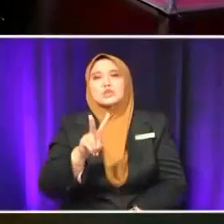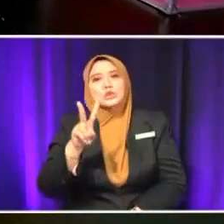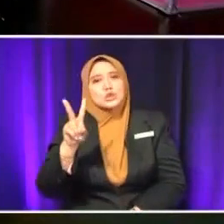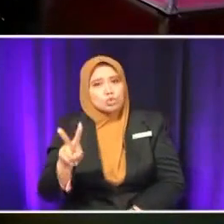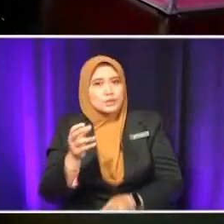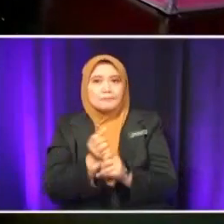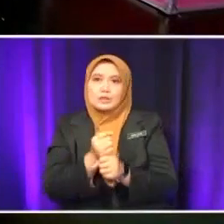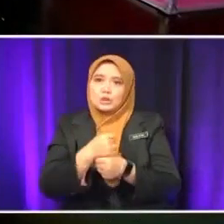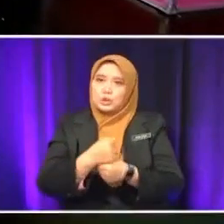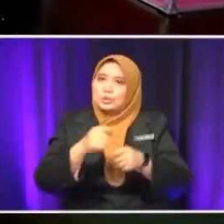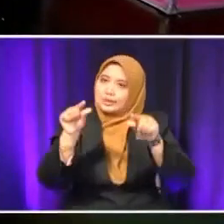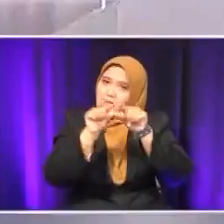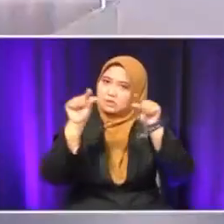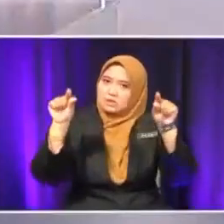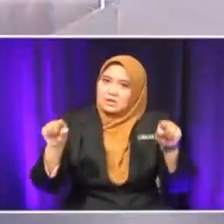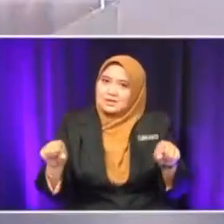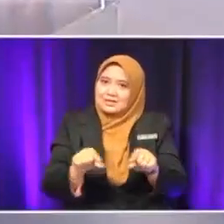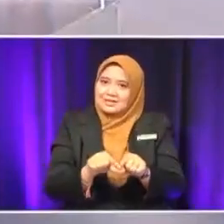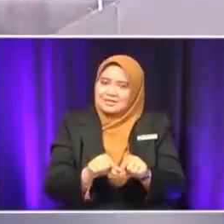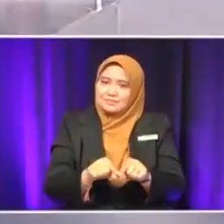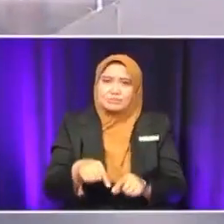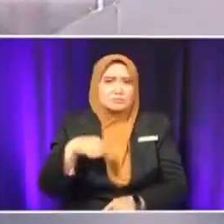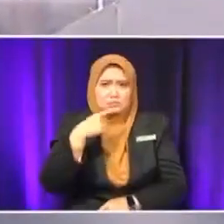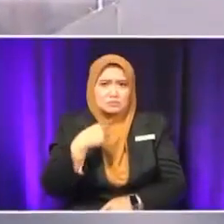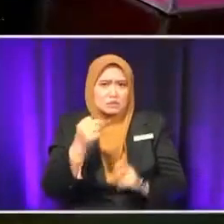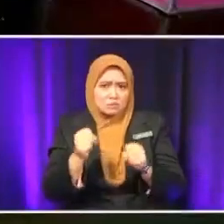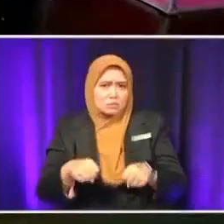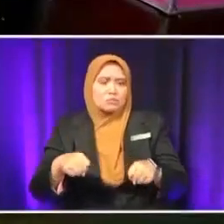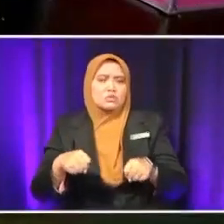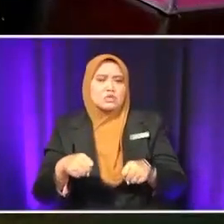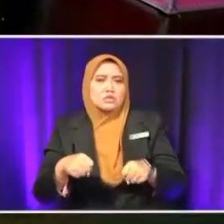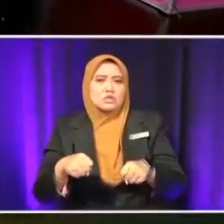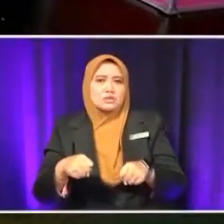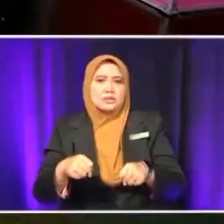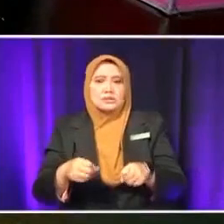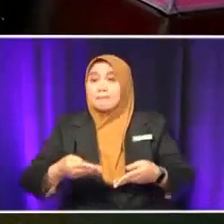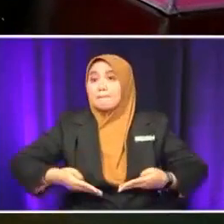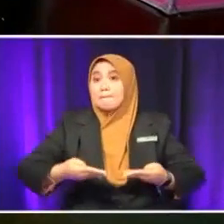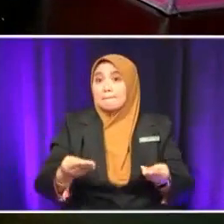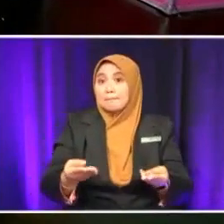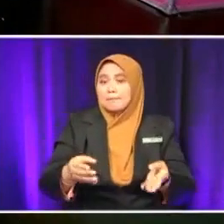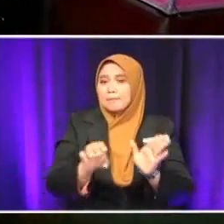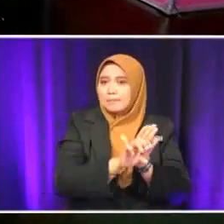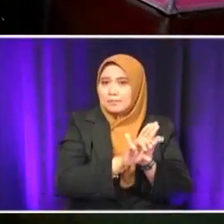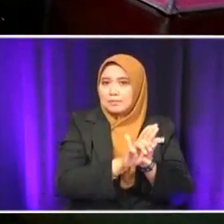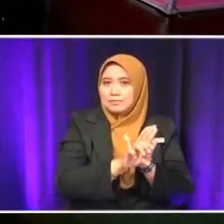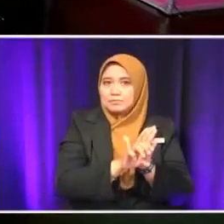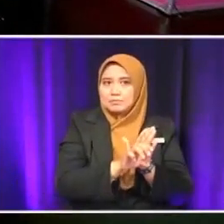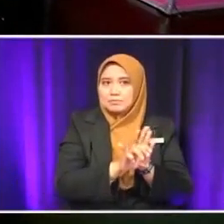Naim. Okey. Hebat Naim. Okey. Siapa boleh bagi contoh apakah dia graf berpemberat dan juga graf tak